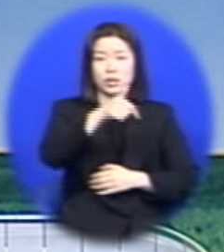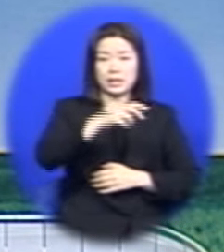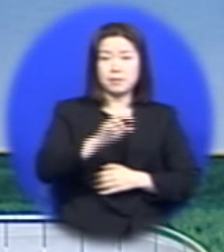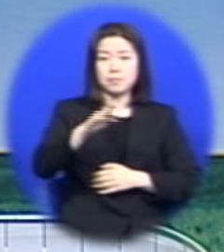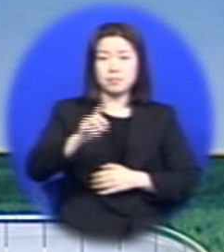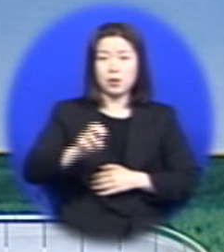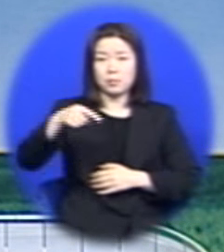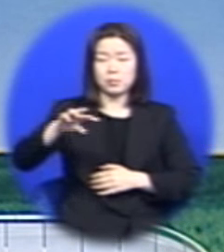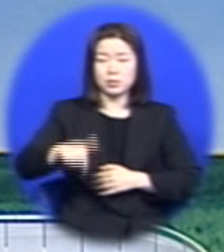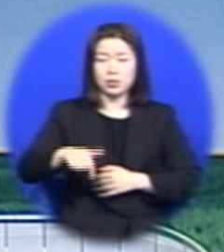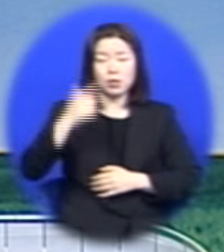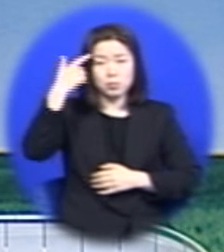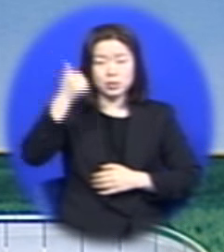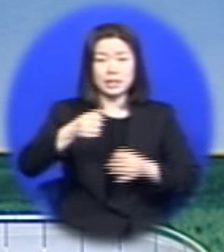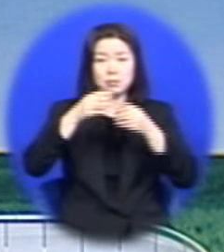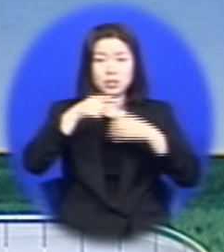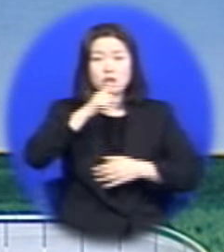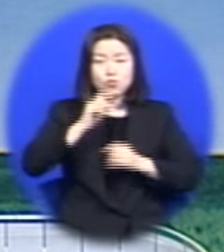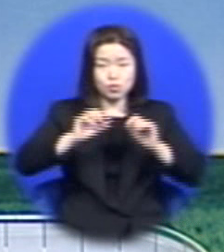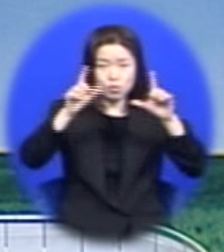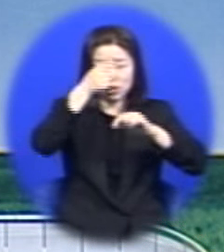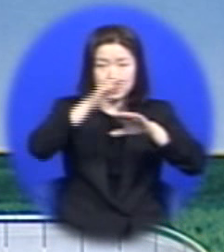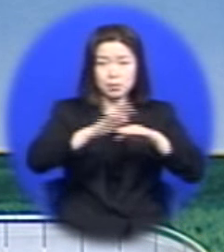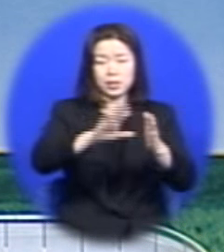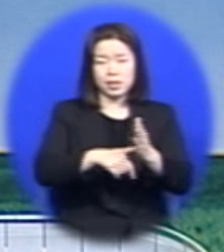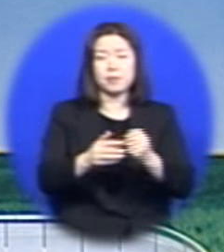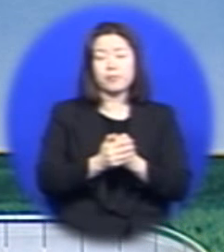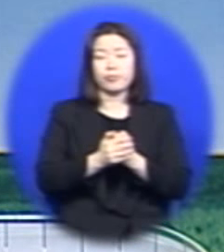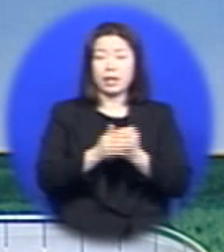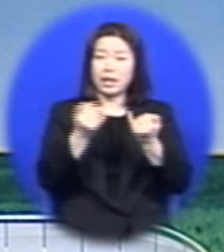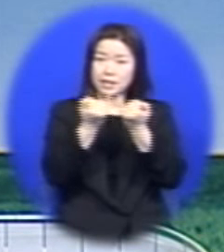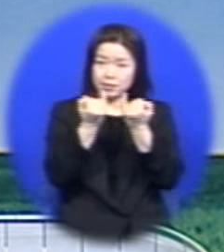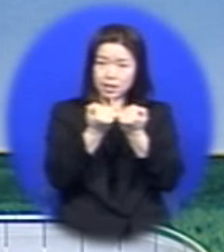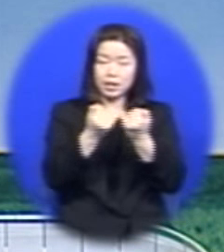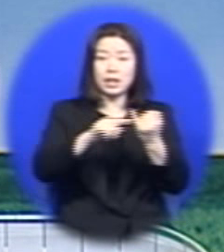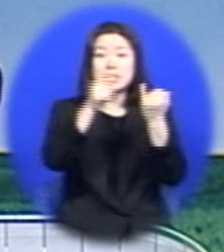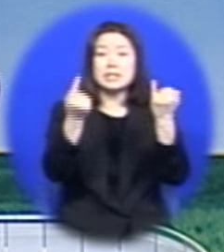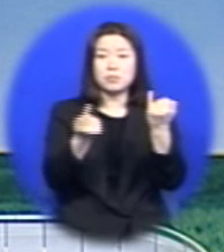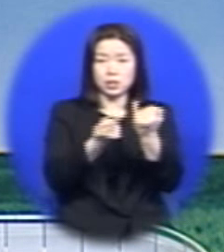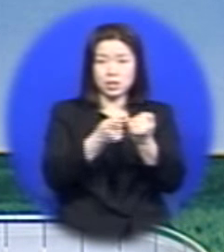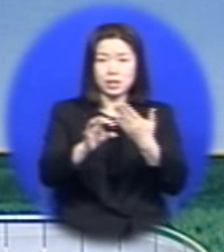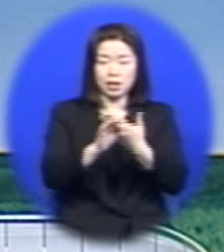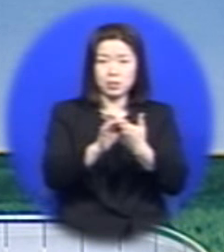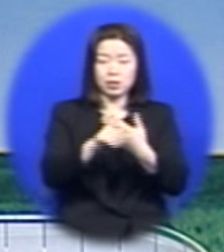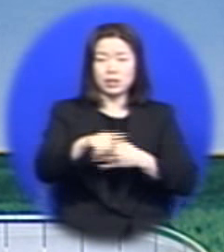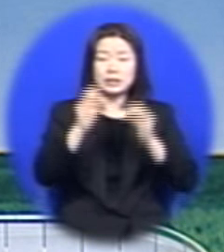목사님의 수요예배 때 그런 이야기를 하셨어요. 여자가 임신을 할 때 그